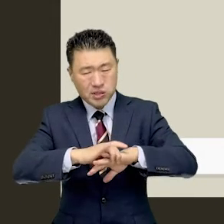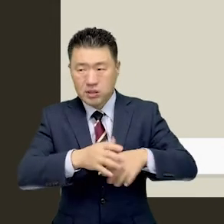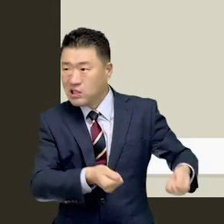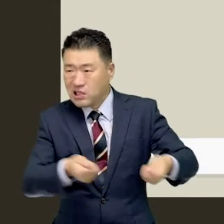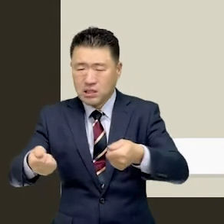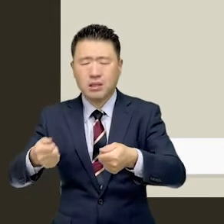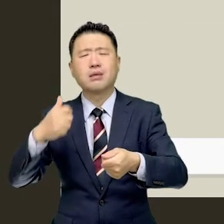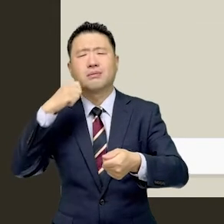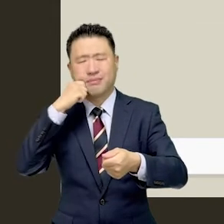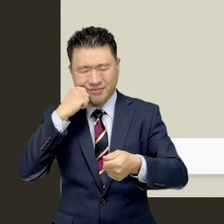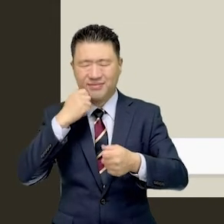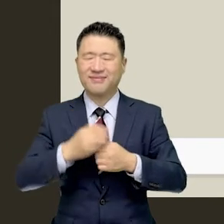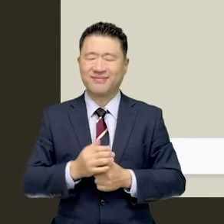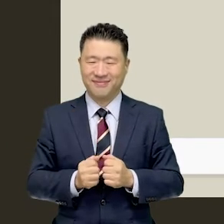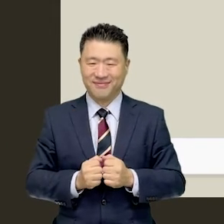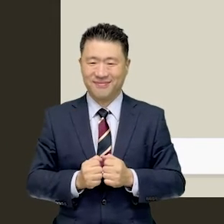합니다.